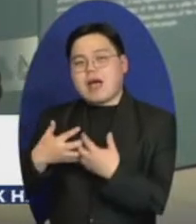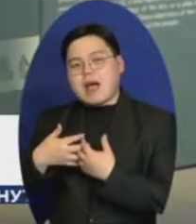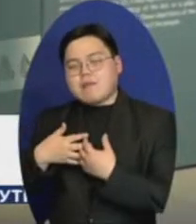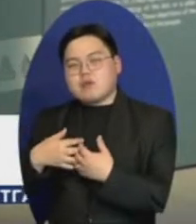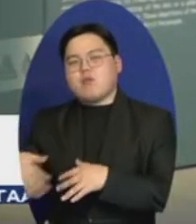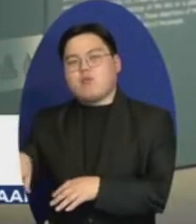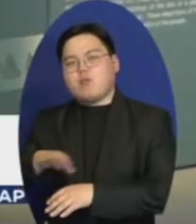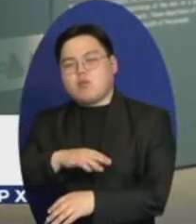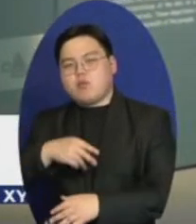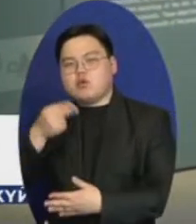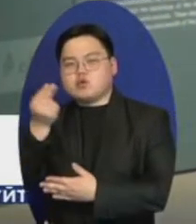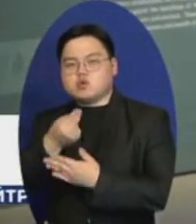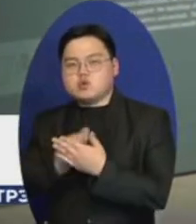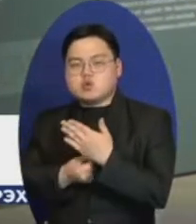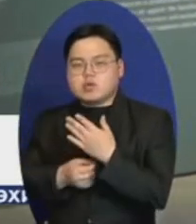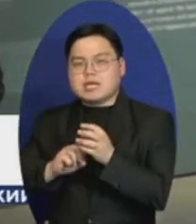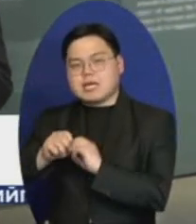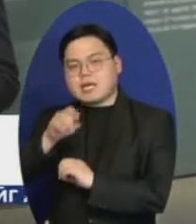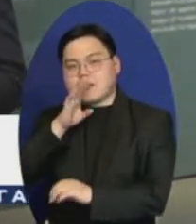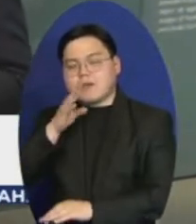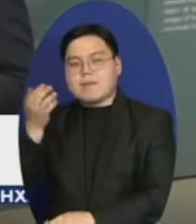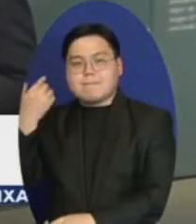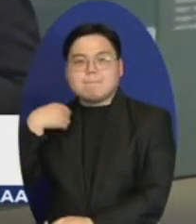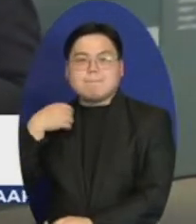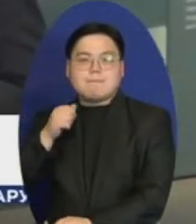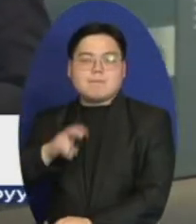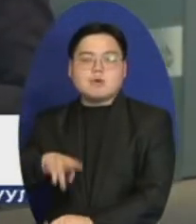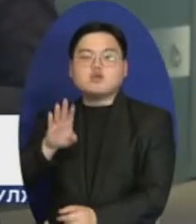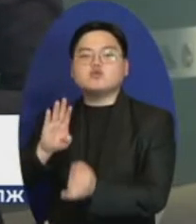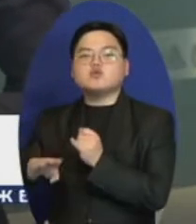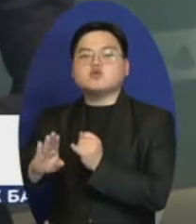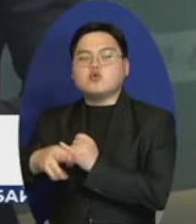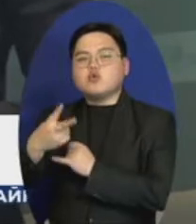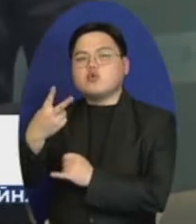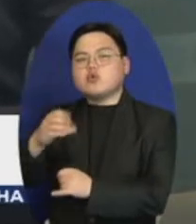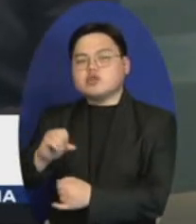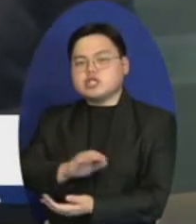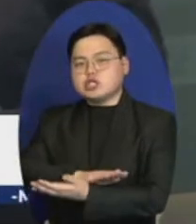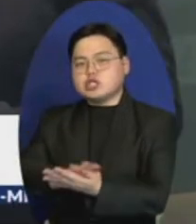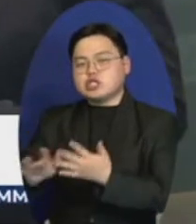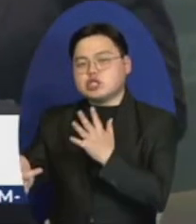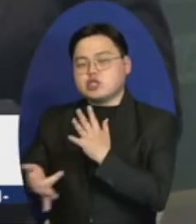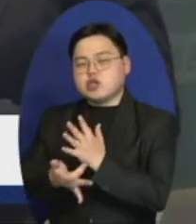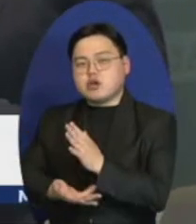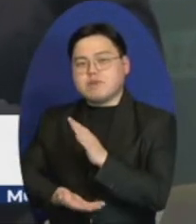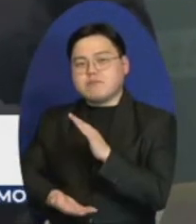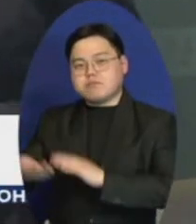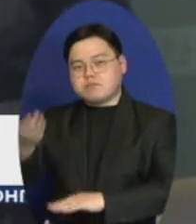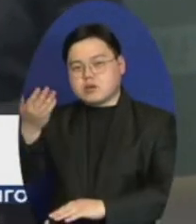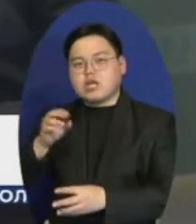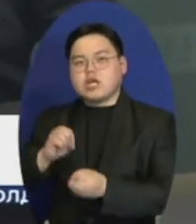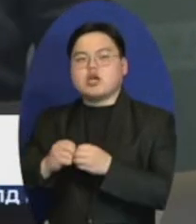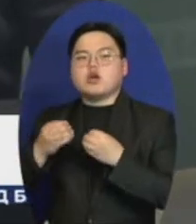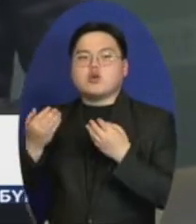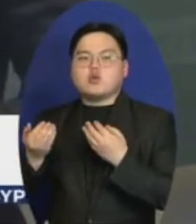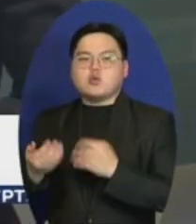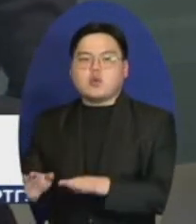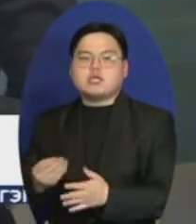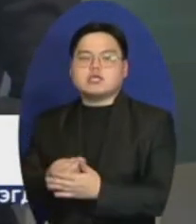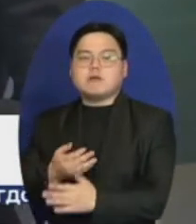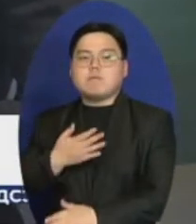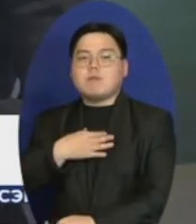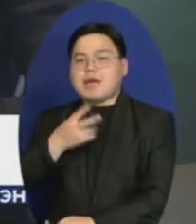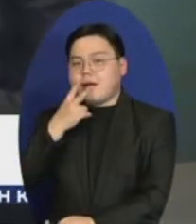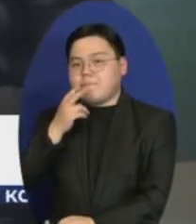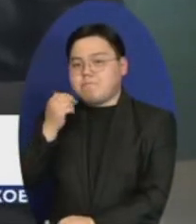дүрсийг ашиглан тамга тэмдэг хийж эхэлж байсан бол за сүүлийн үед шинэ технологи болтлоо хөгжсөн гэдгийг ч хэлж байсан юм. За миний